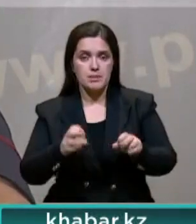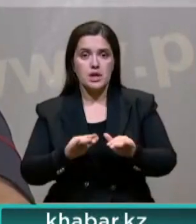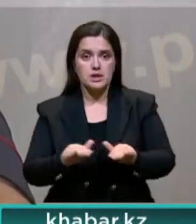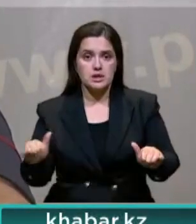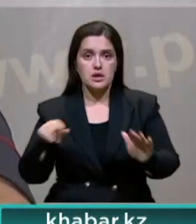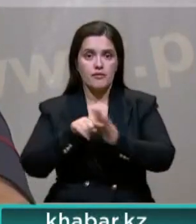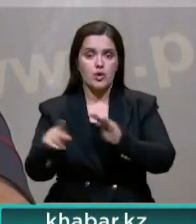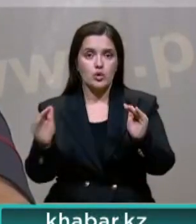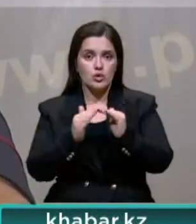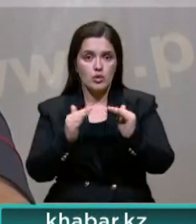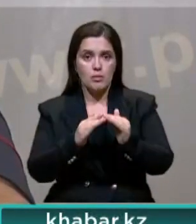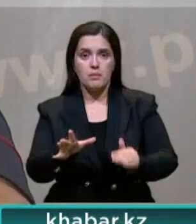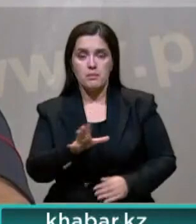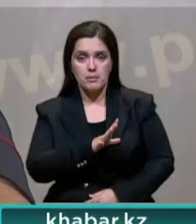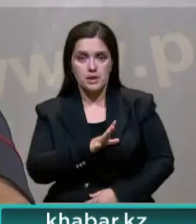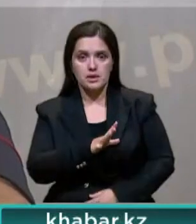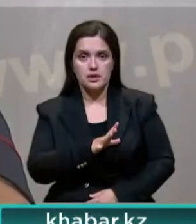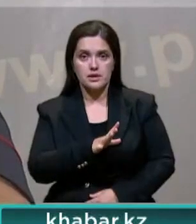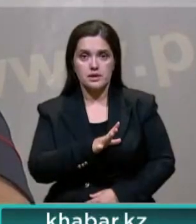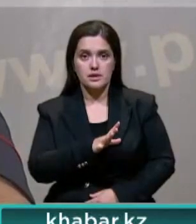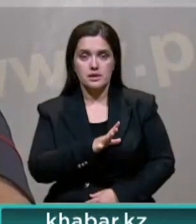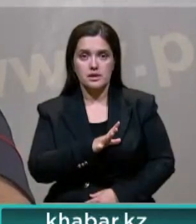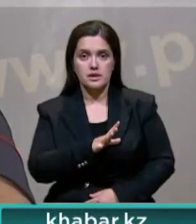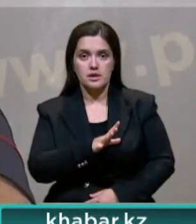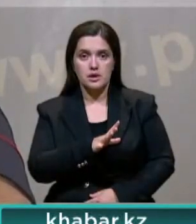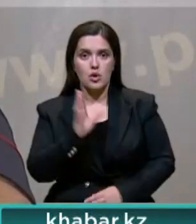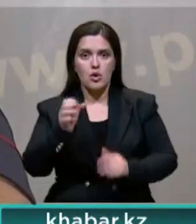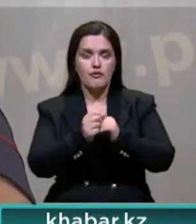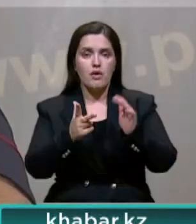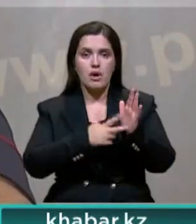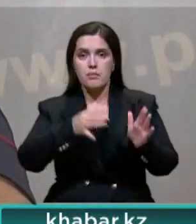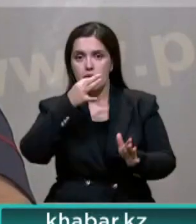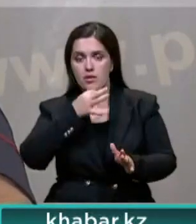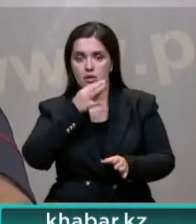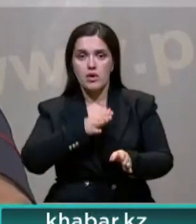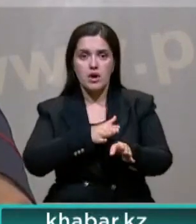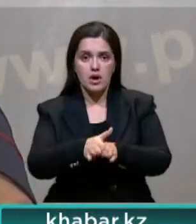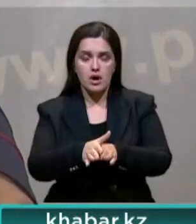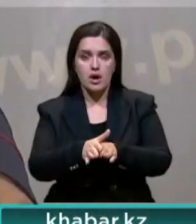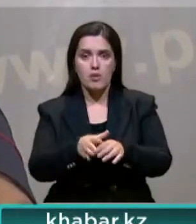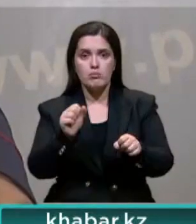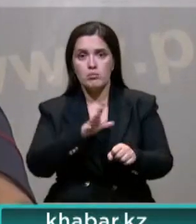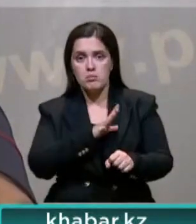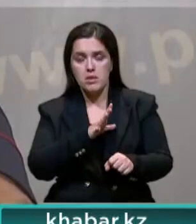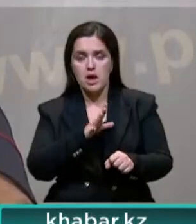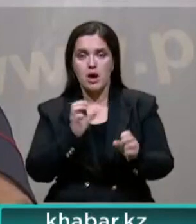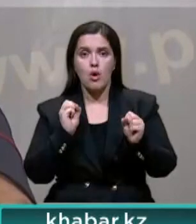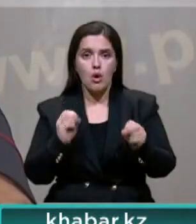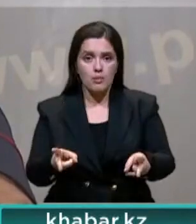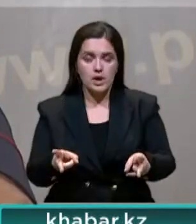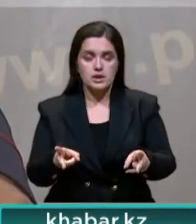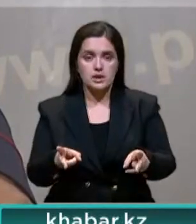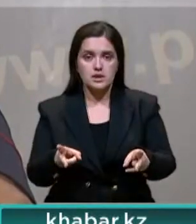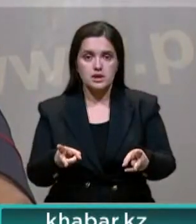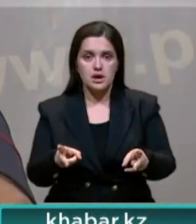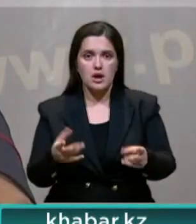там находились на несовершеннолетние дети, и, может быть, была опасность поражения этих